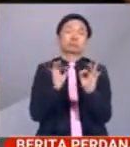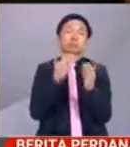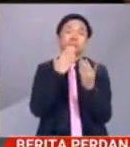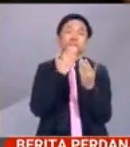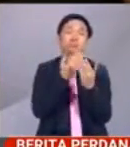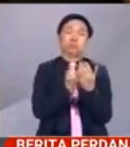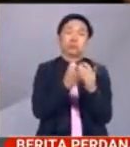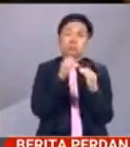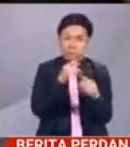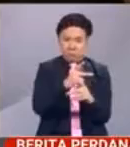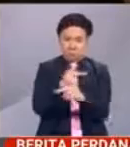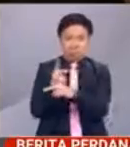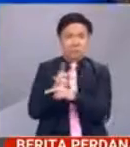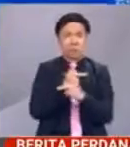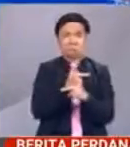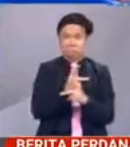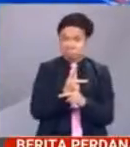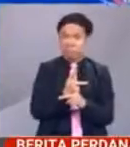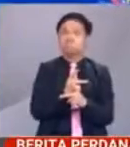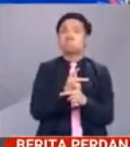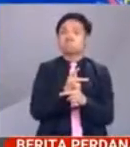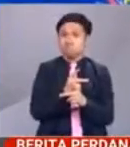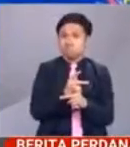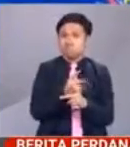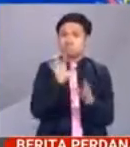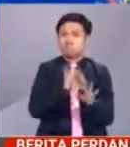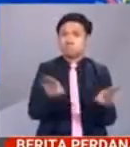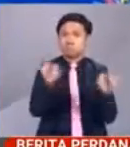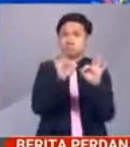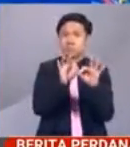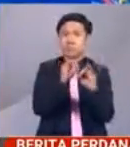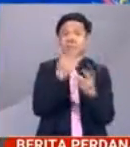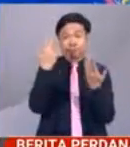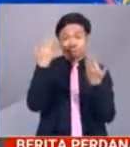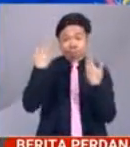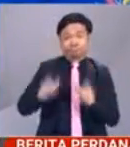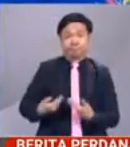Semua sama-sama jaga sendiri lah. Macam saya pakai ni.